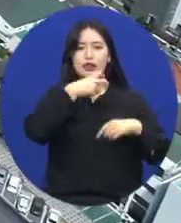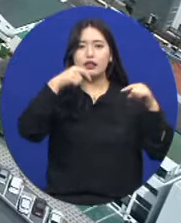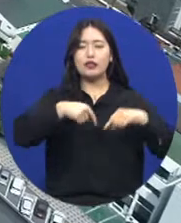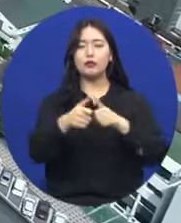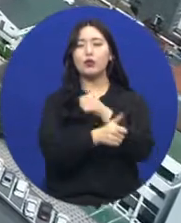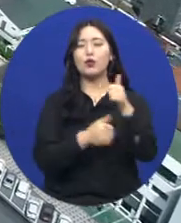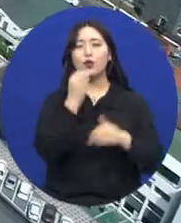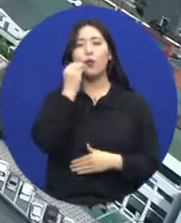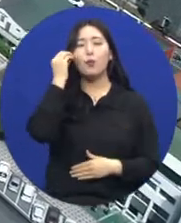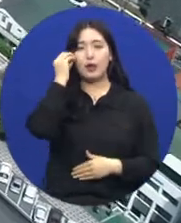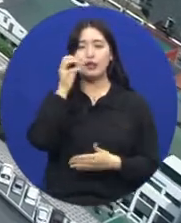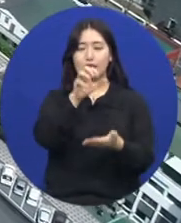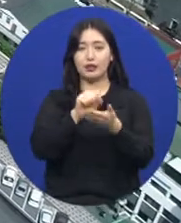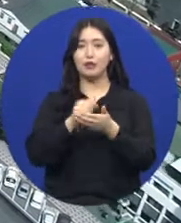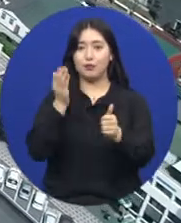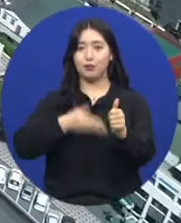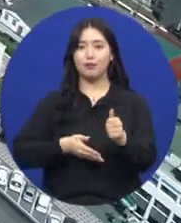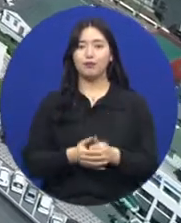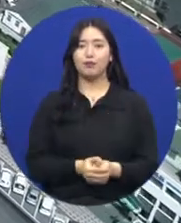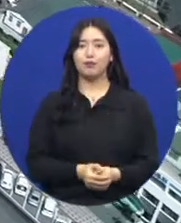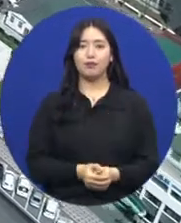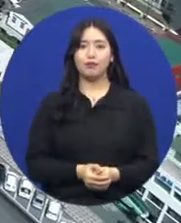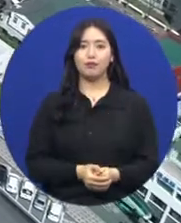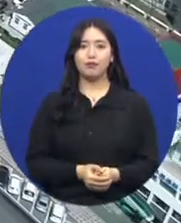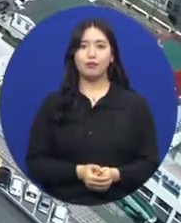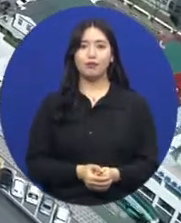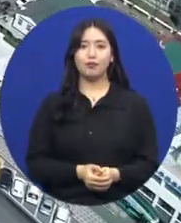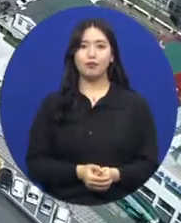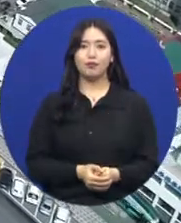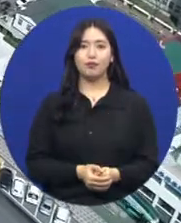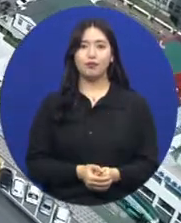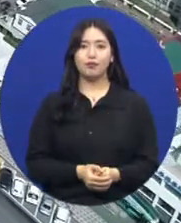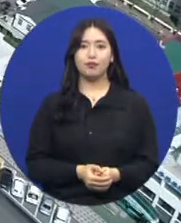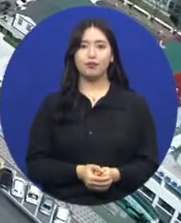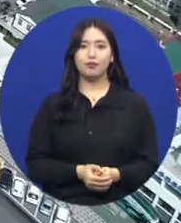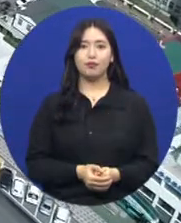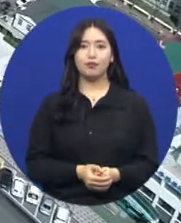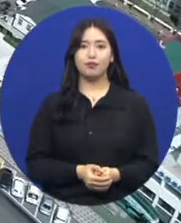참고하면 됩니다 mbc 뉴스 성원 일입니다